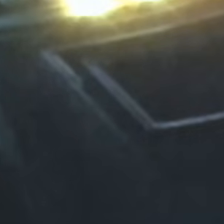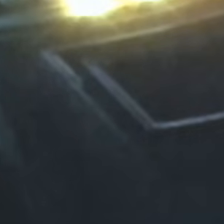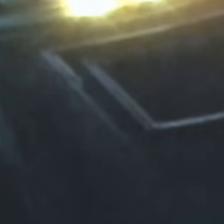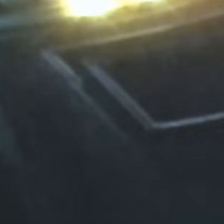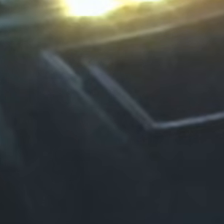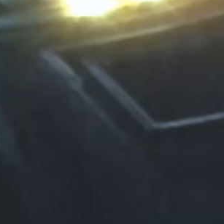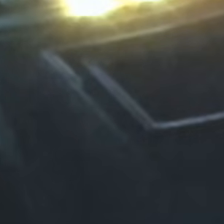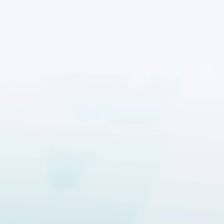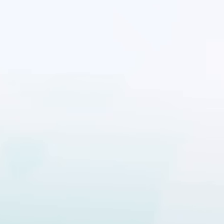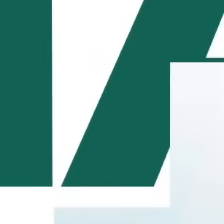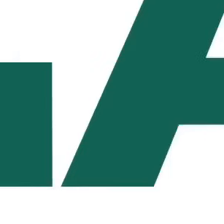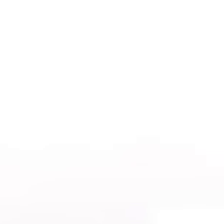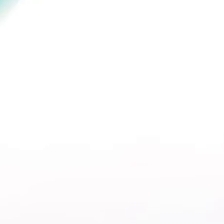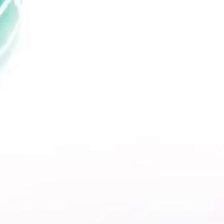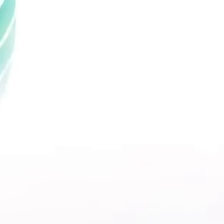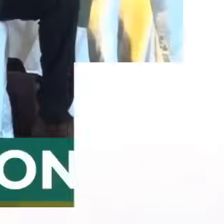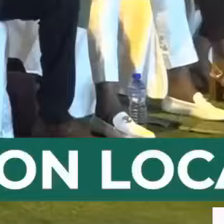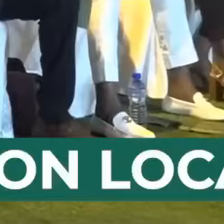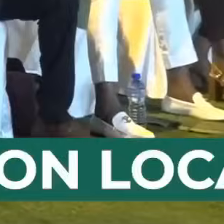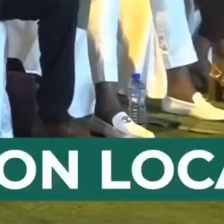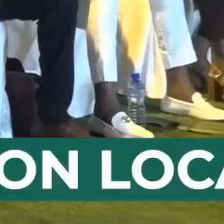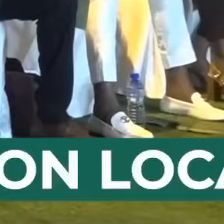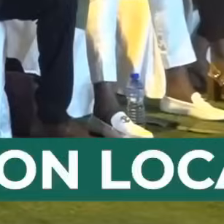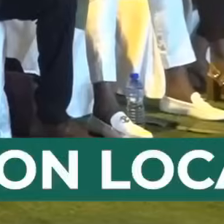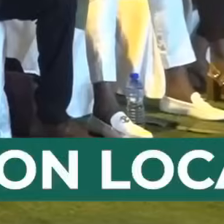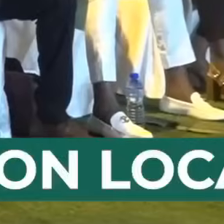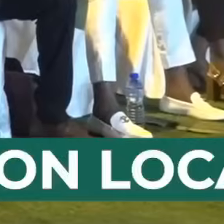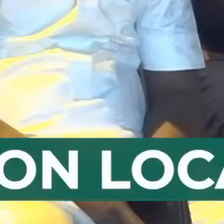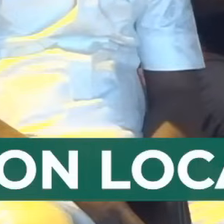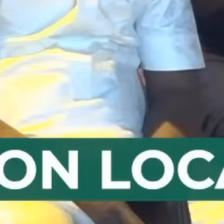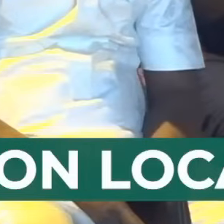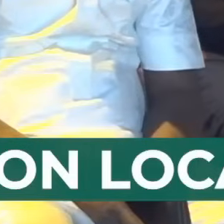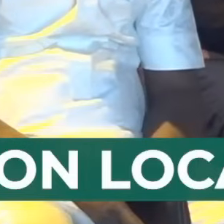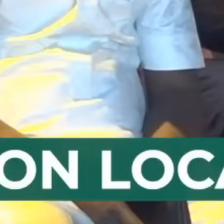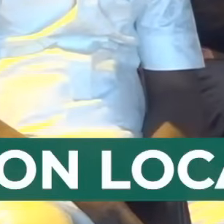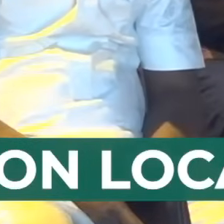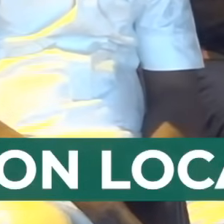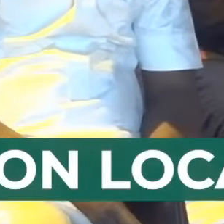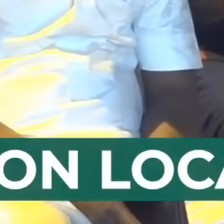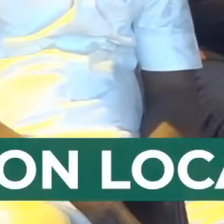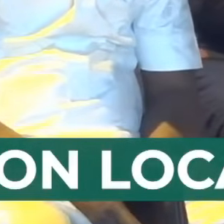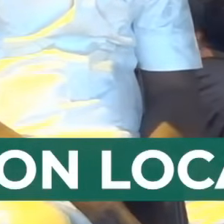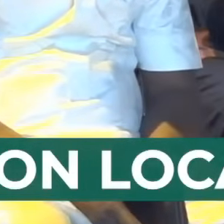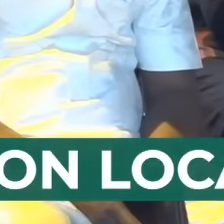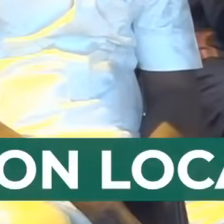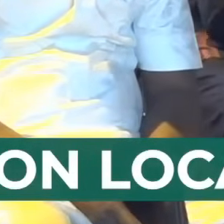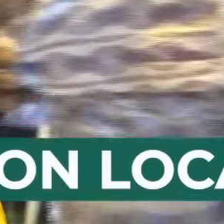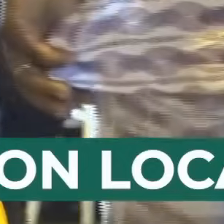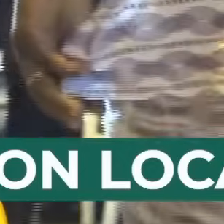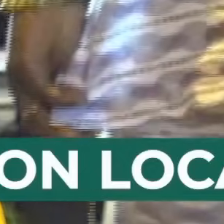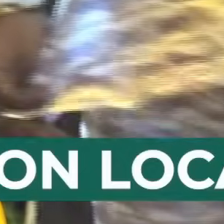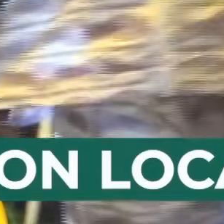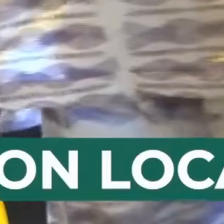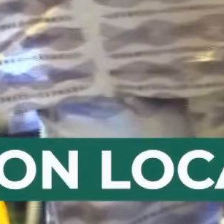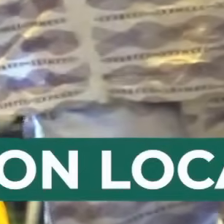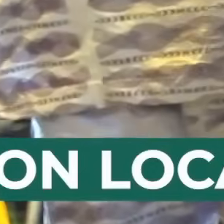Miator édition 2023, c'est fini. À l'année prochaine, les deux événements ont connu leur apothéose hier à